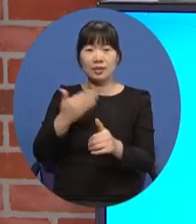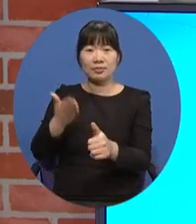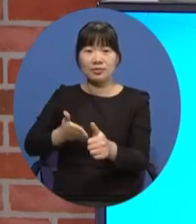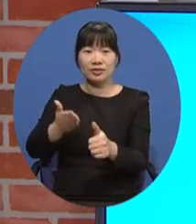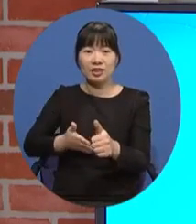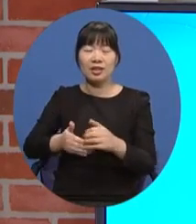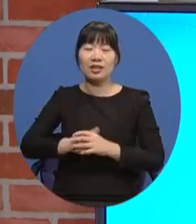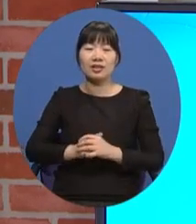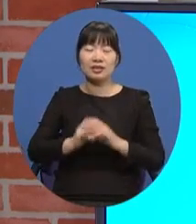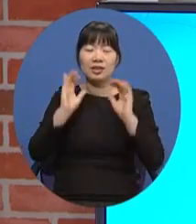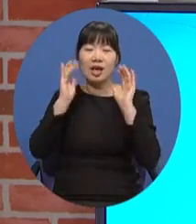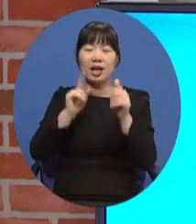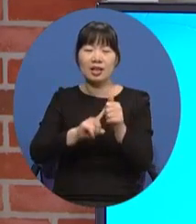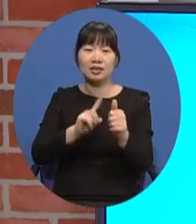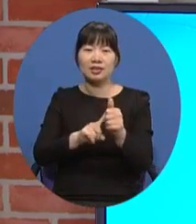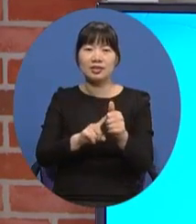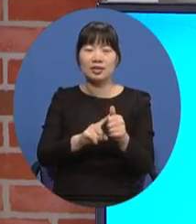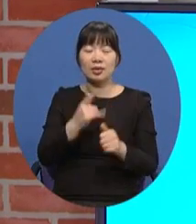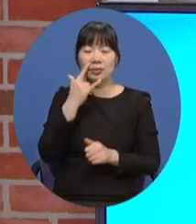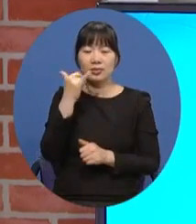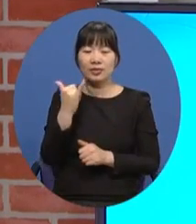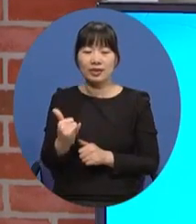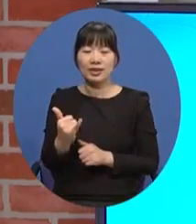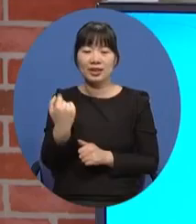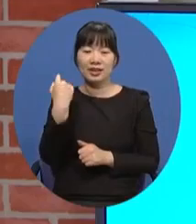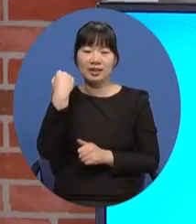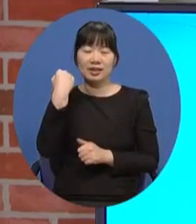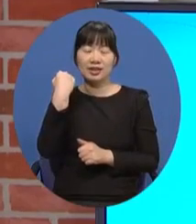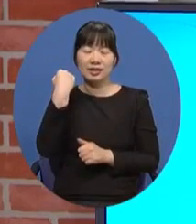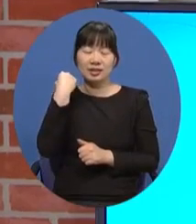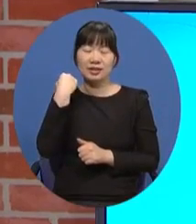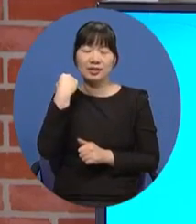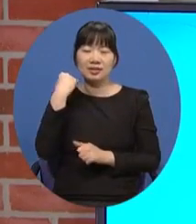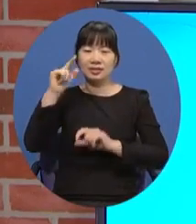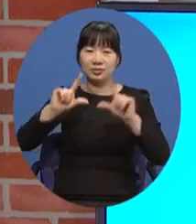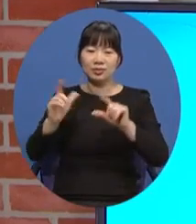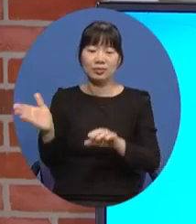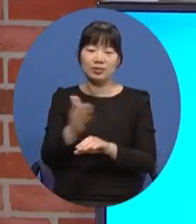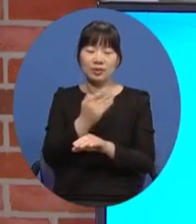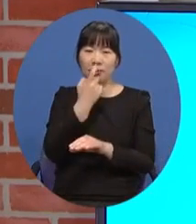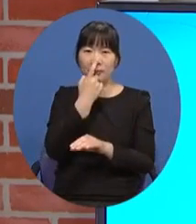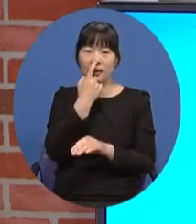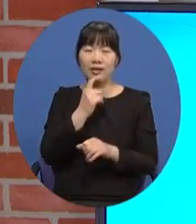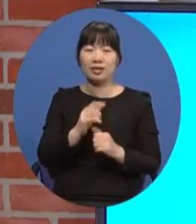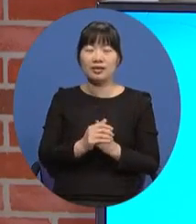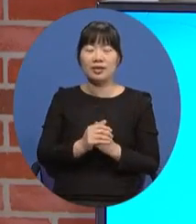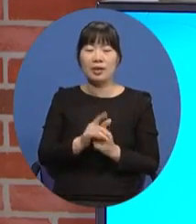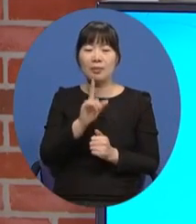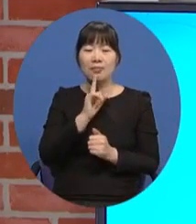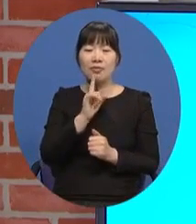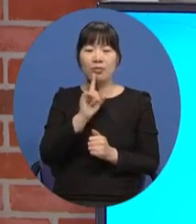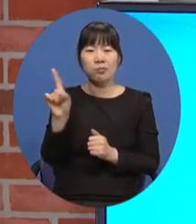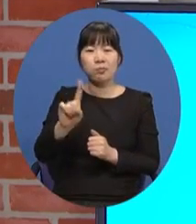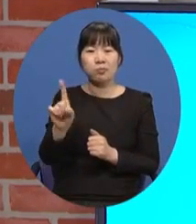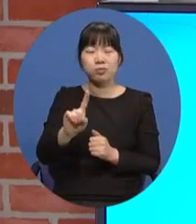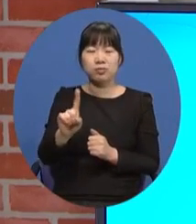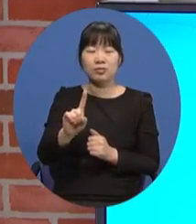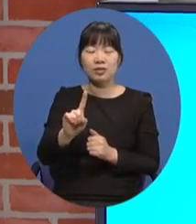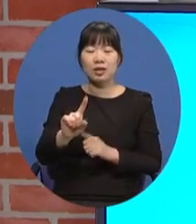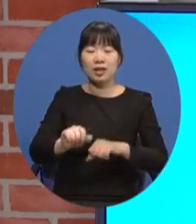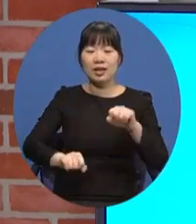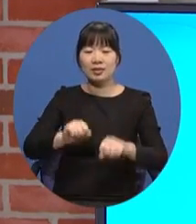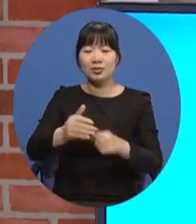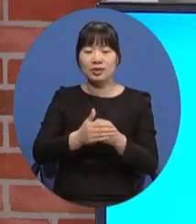부탁은 아이들은요, 이 부모의 등으로부터 배운다. 그런 말이 있습니다. 이게 말로서 뭘 해서